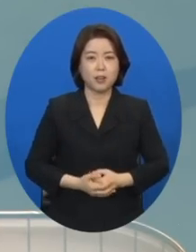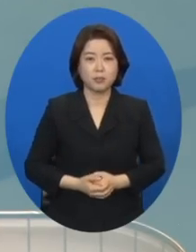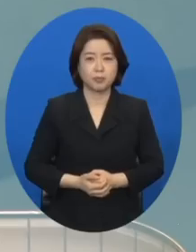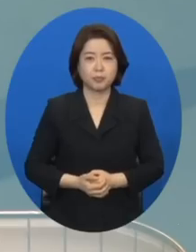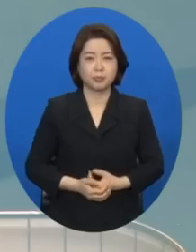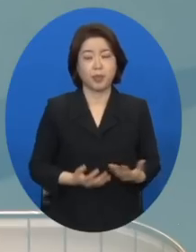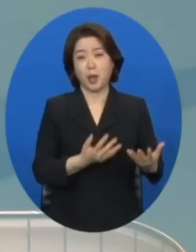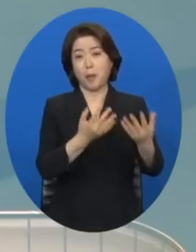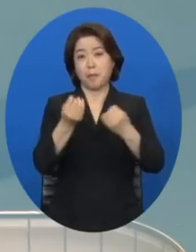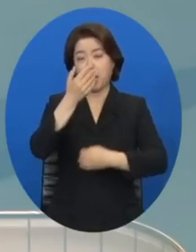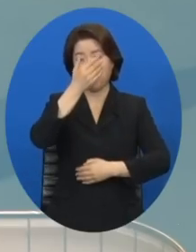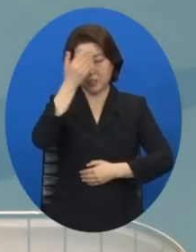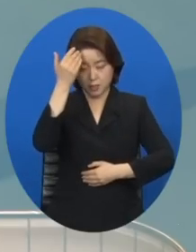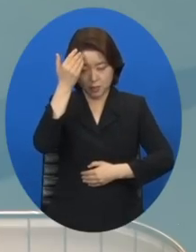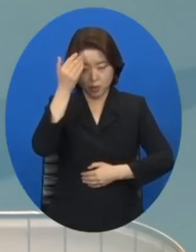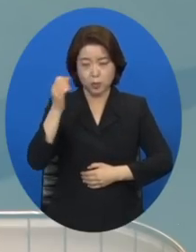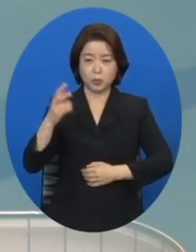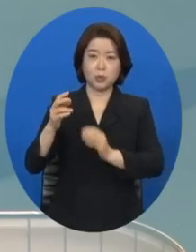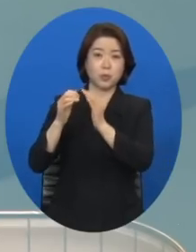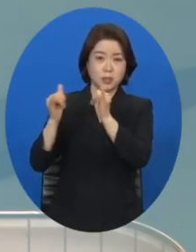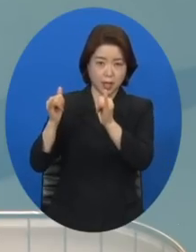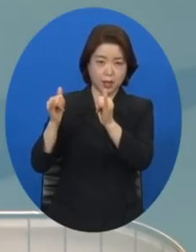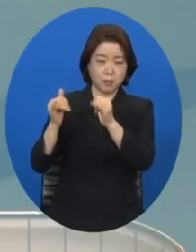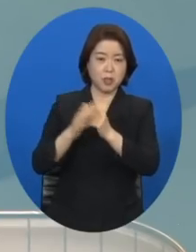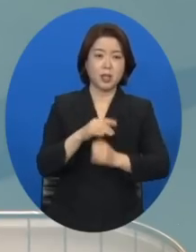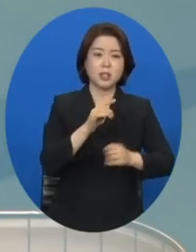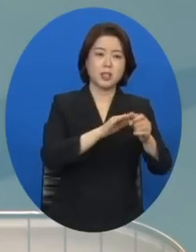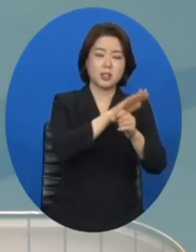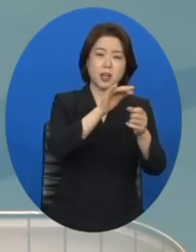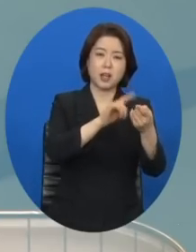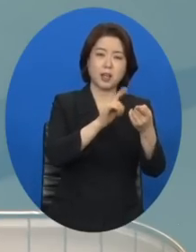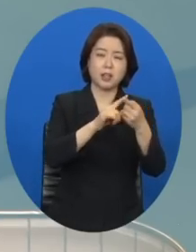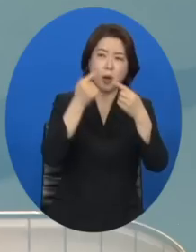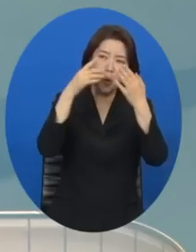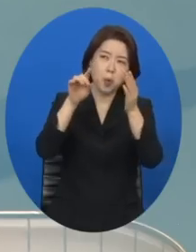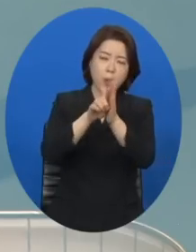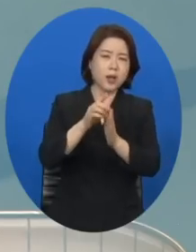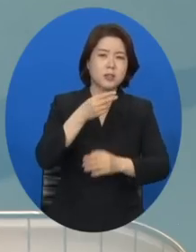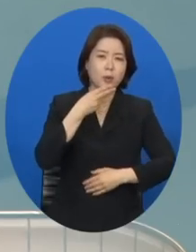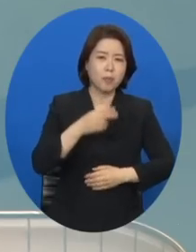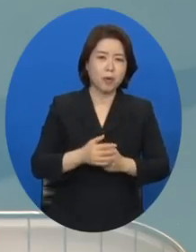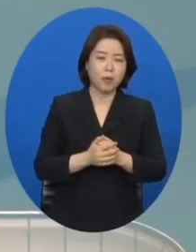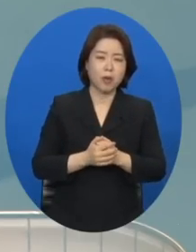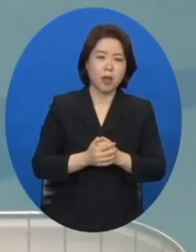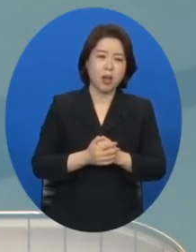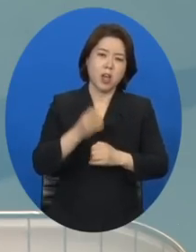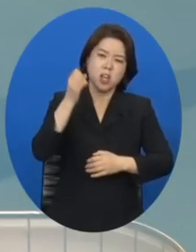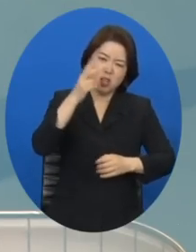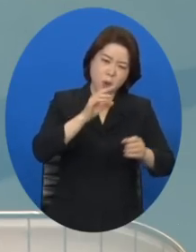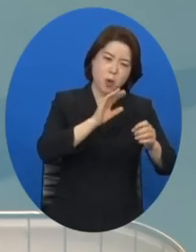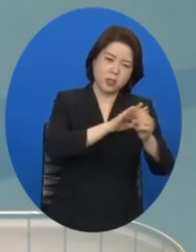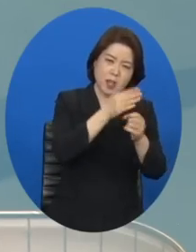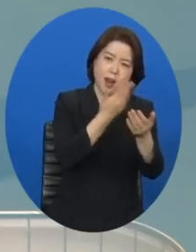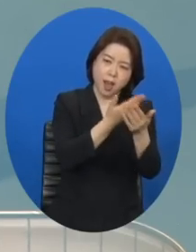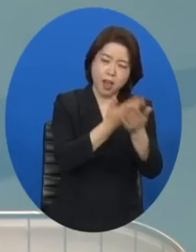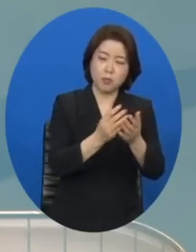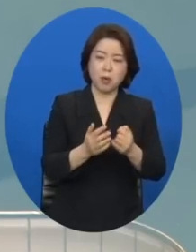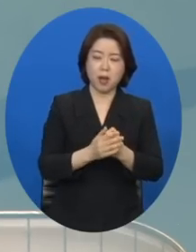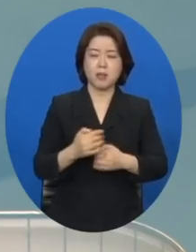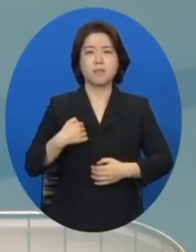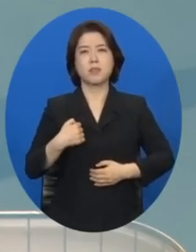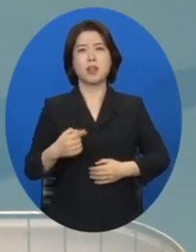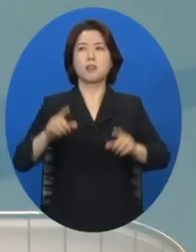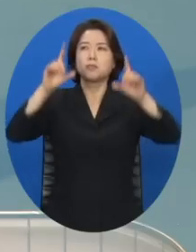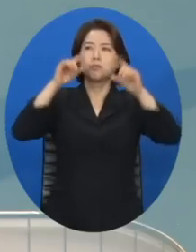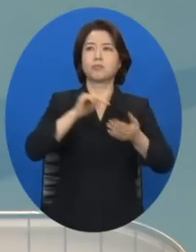많은 청년들과 사람들이이 사랑에 대한 확신이 없어서 사랑을 갈구하고 자기를 증명해 보이려 하고